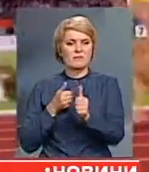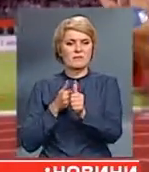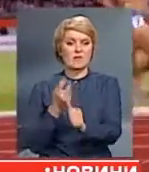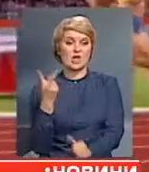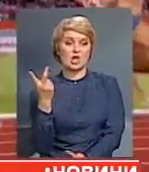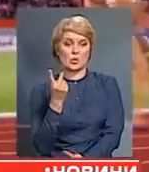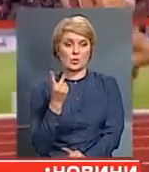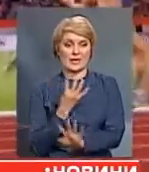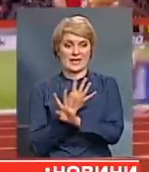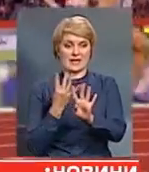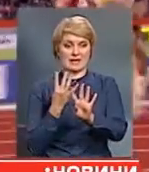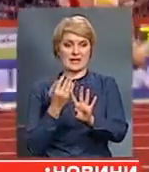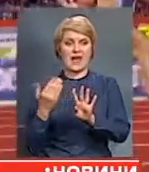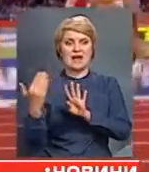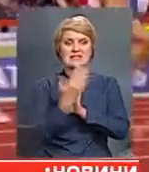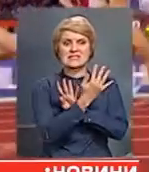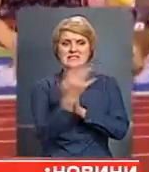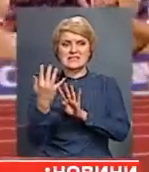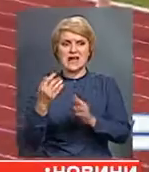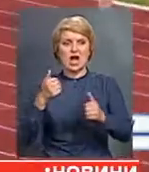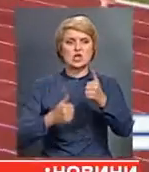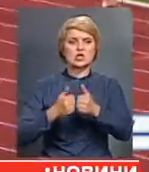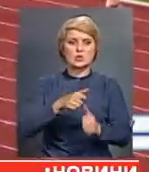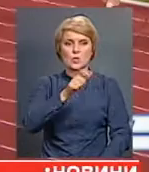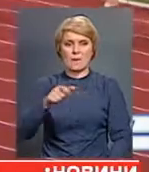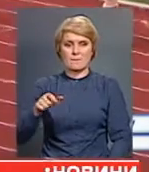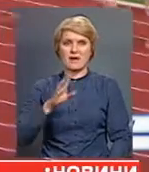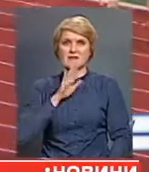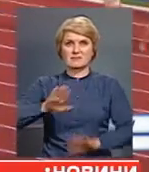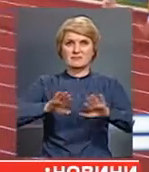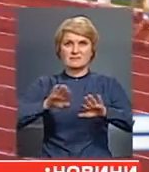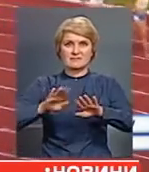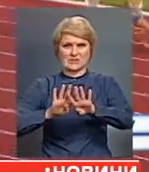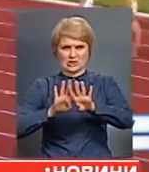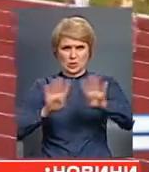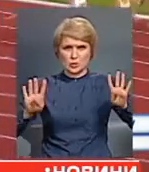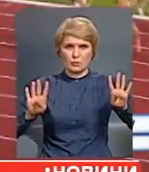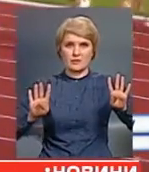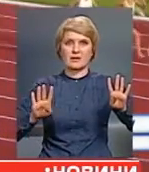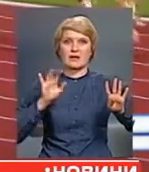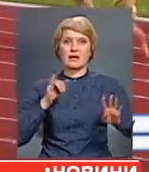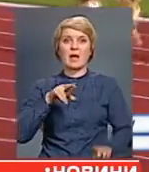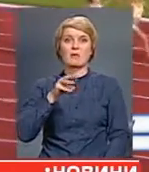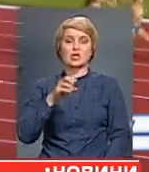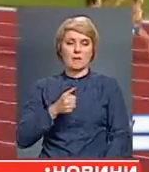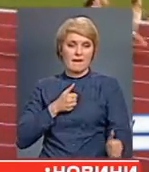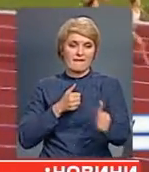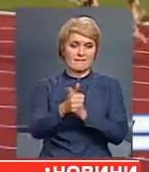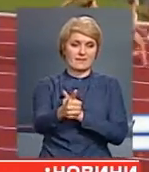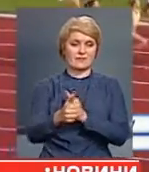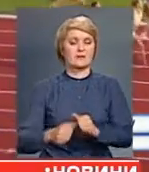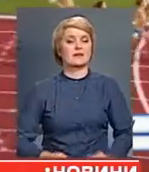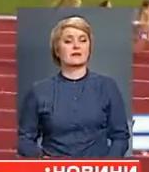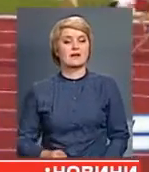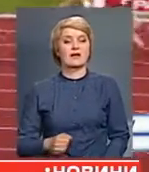другому ряду, попереду стіна з трьох суперниць. Проте під тиском українки вони розступилися і Прищепа вирвалась вперед. В